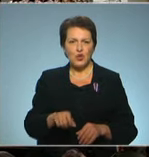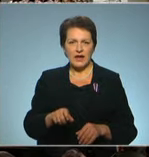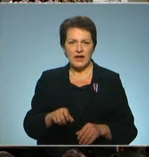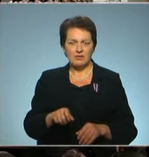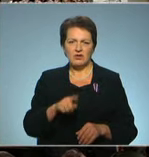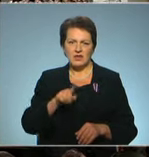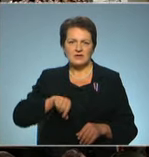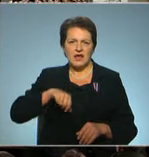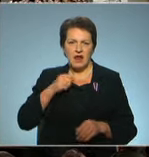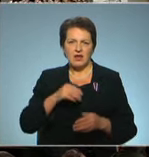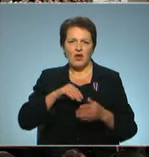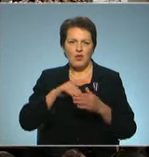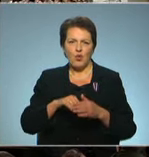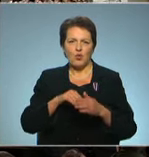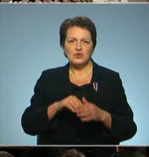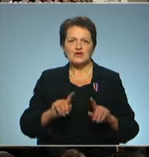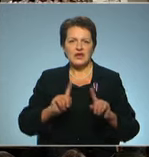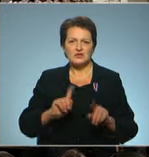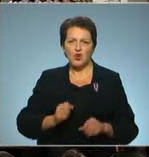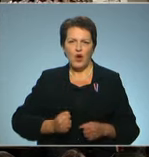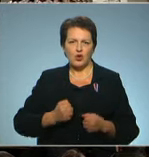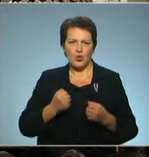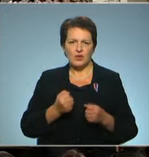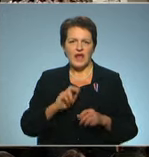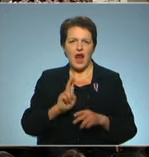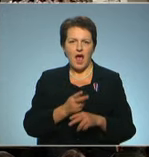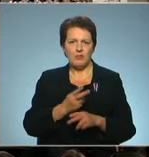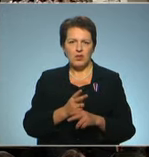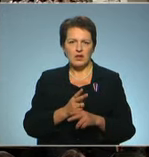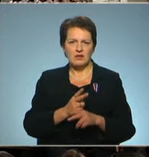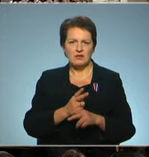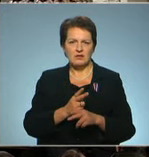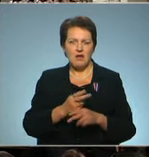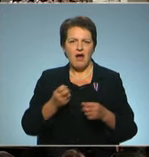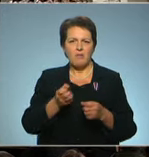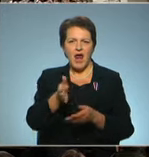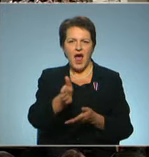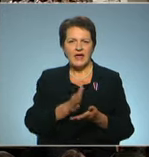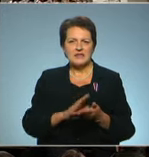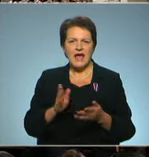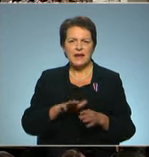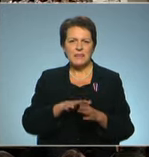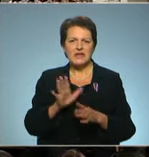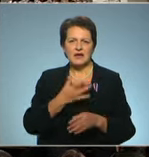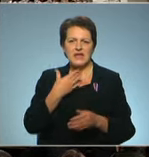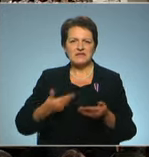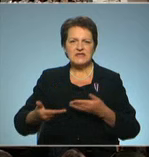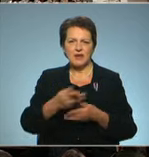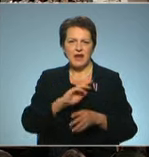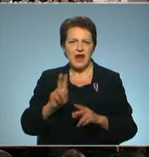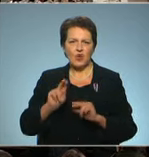ilgi rūgušas lietas, ko grūti labot. Plaisa ir pildīta ar savstarpēju